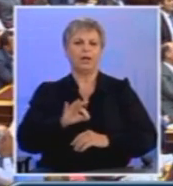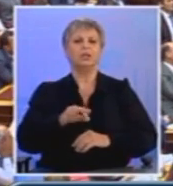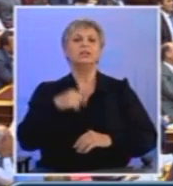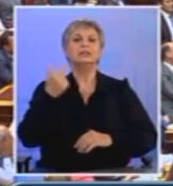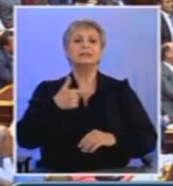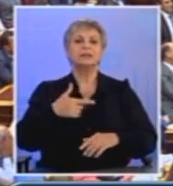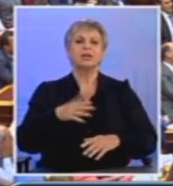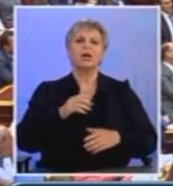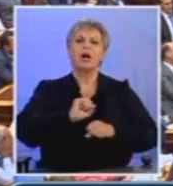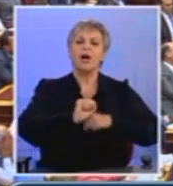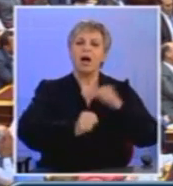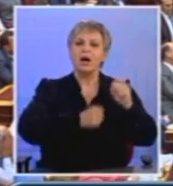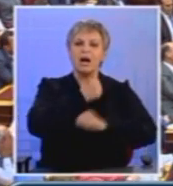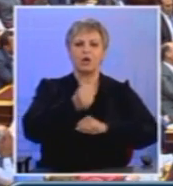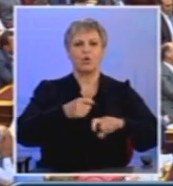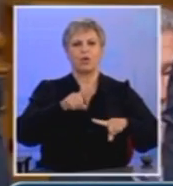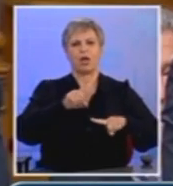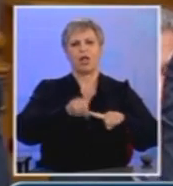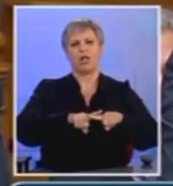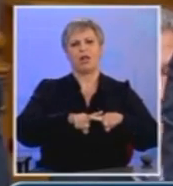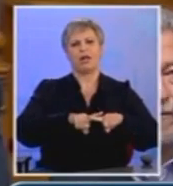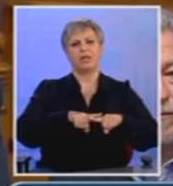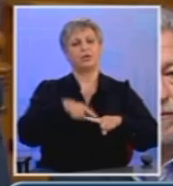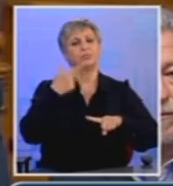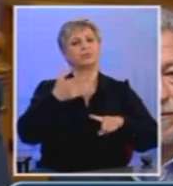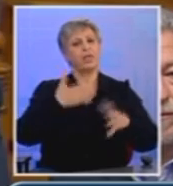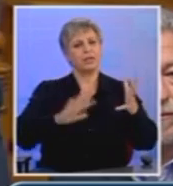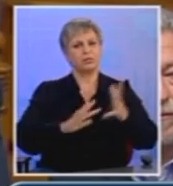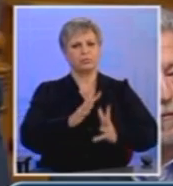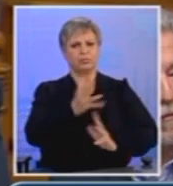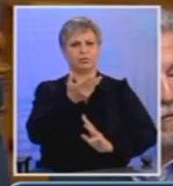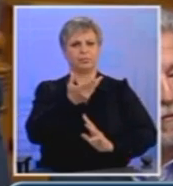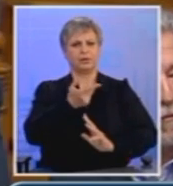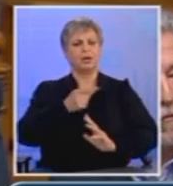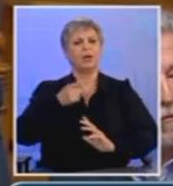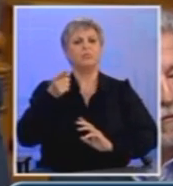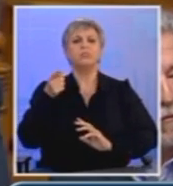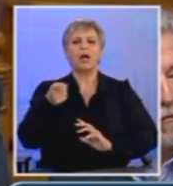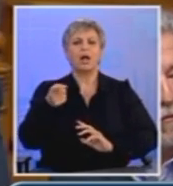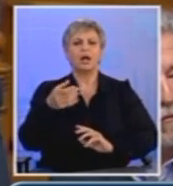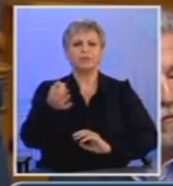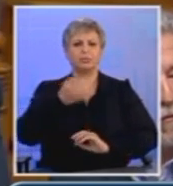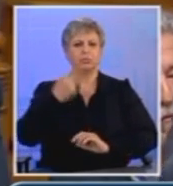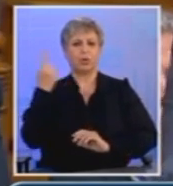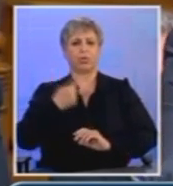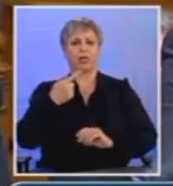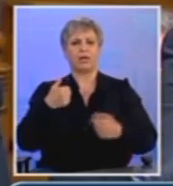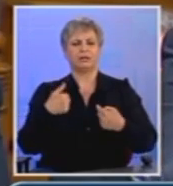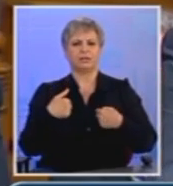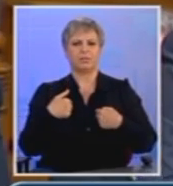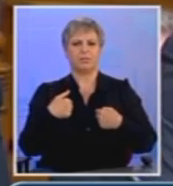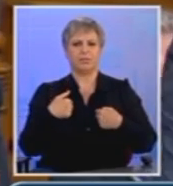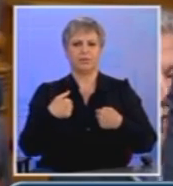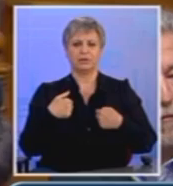και τον αγώνα του ελληνικού λαού για προκοπή που μας κουνούσαν το δάχτυλο λέγοντας ότι εμείς